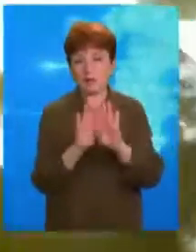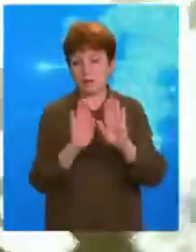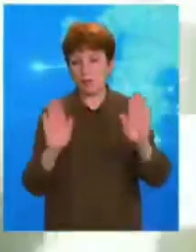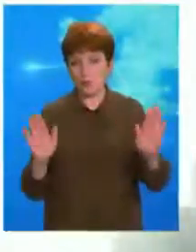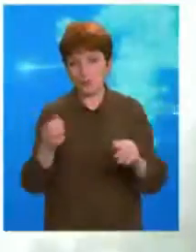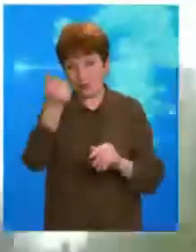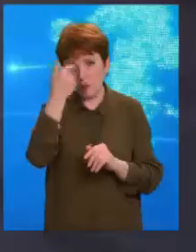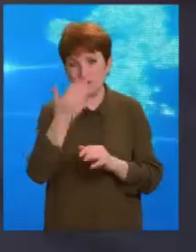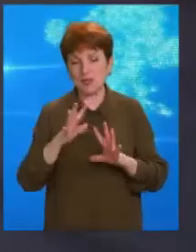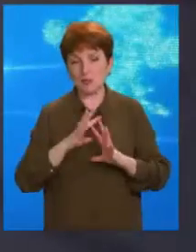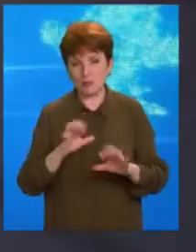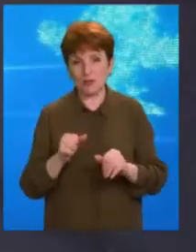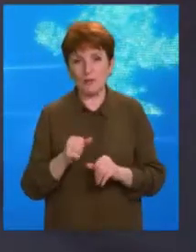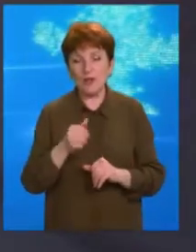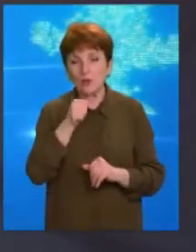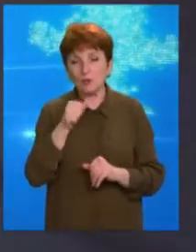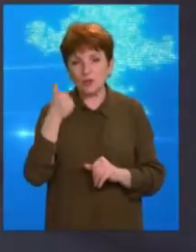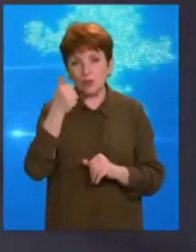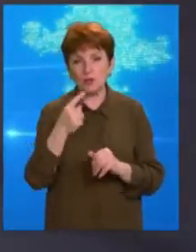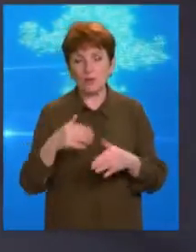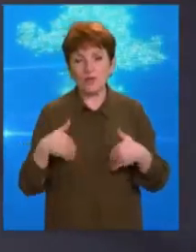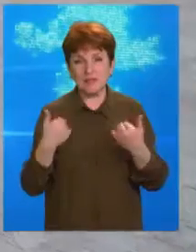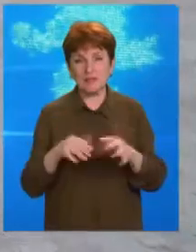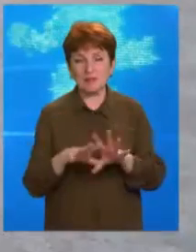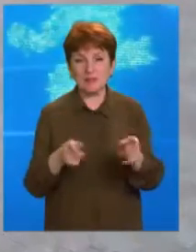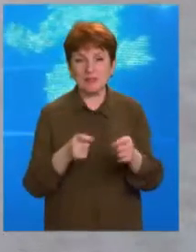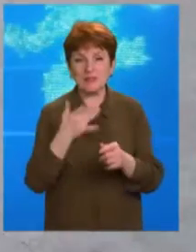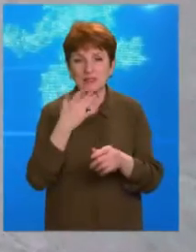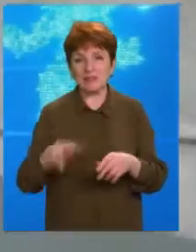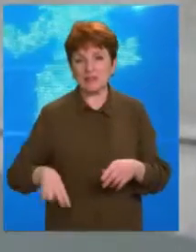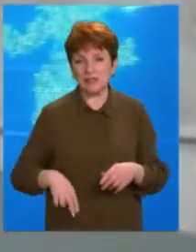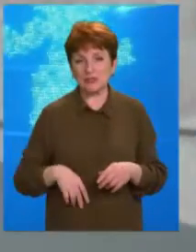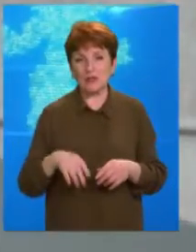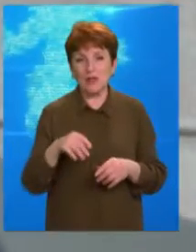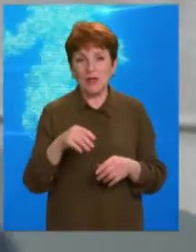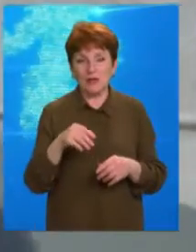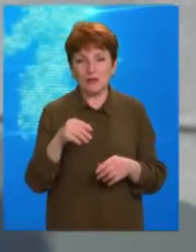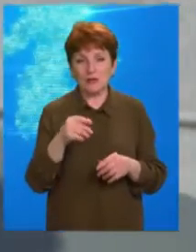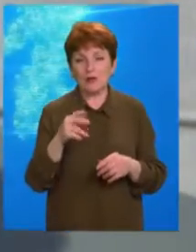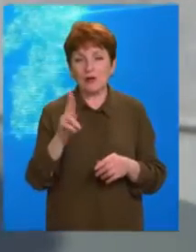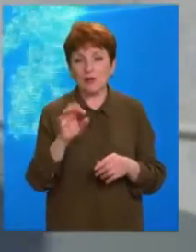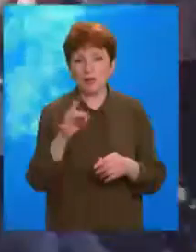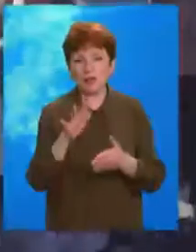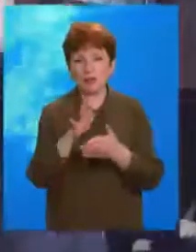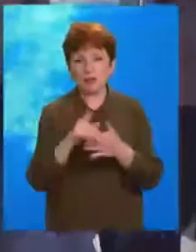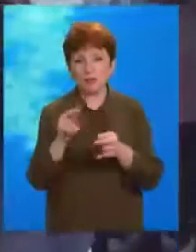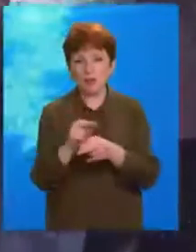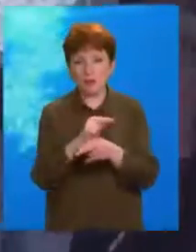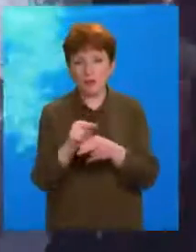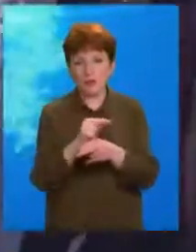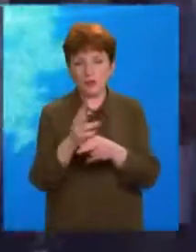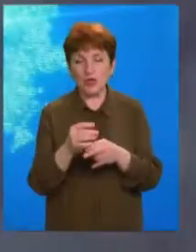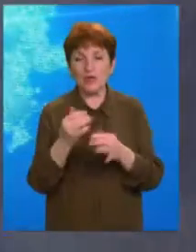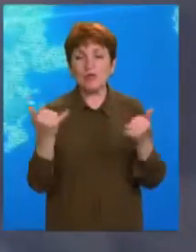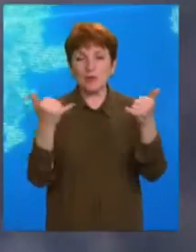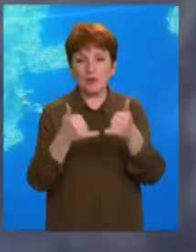в память об их подвигах. В прошлом году по инициативе председателя Совета директоров РМК Игоря Алтушкина в Карабаше провели его капитальный ремонт. И